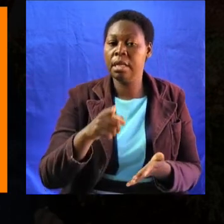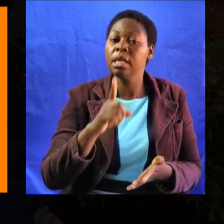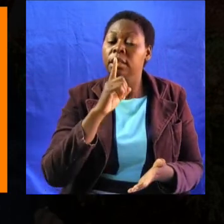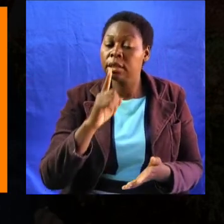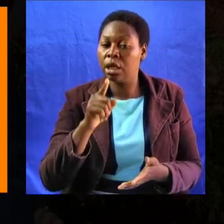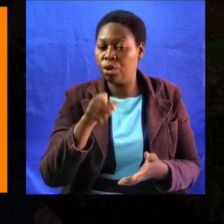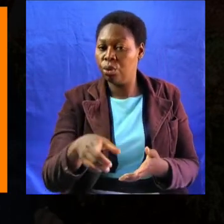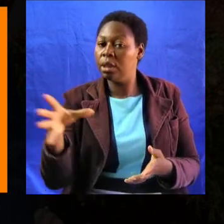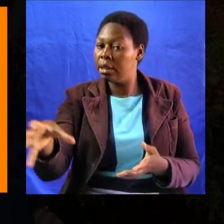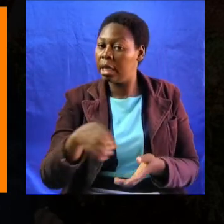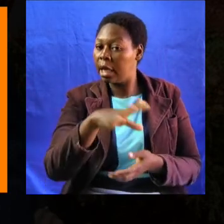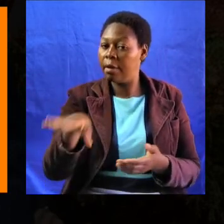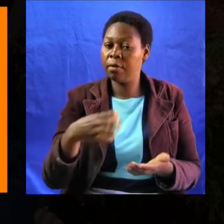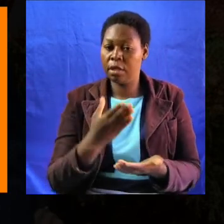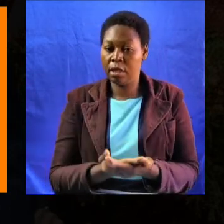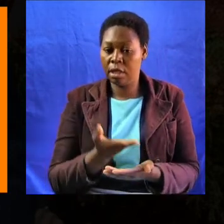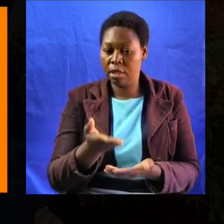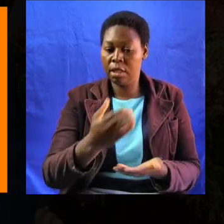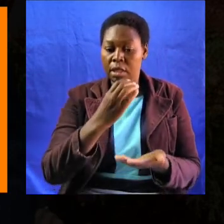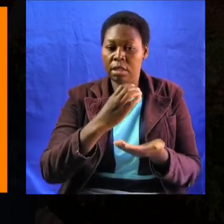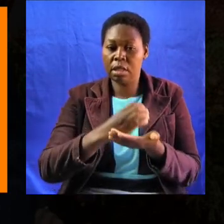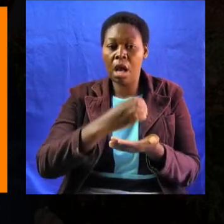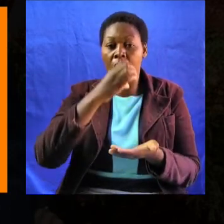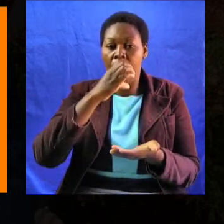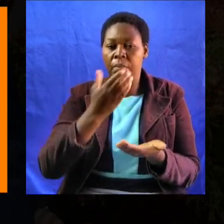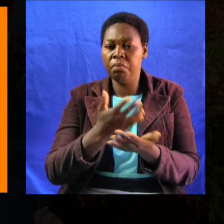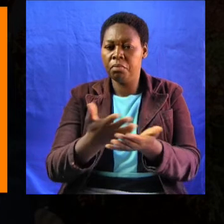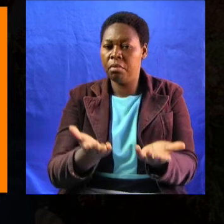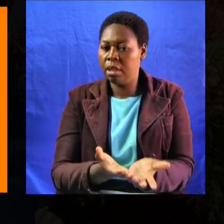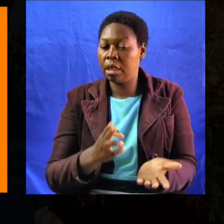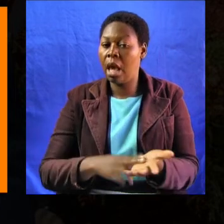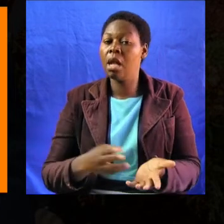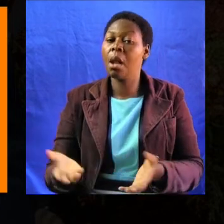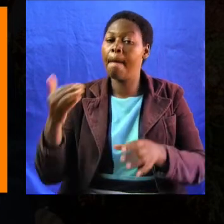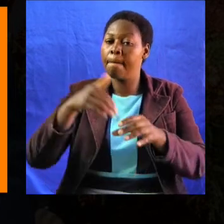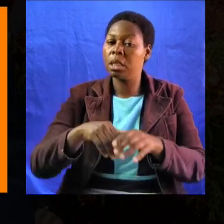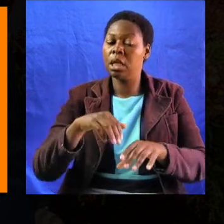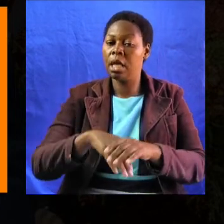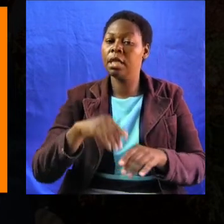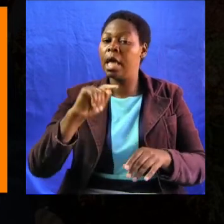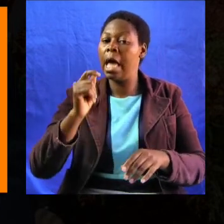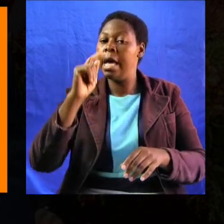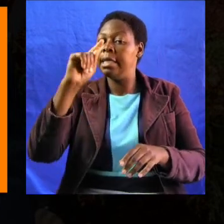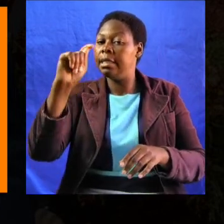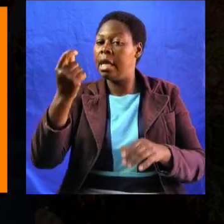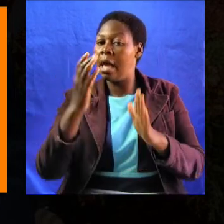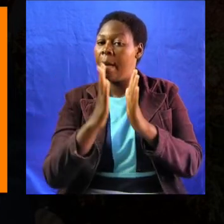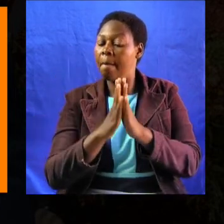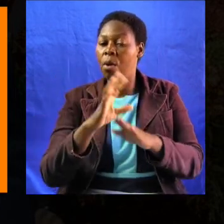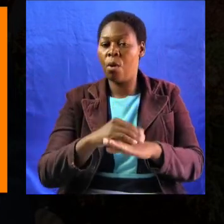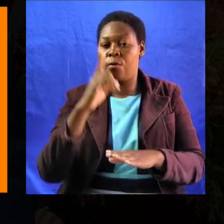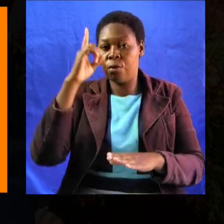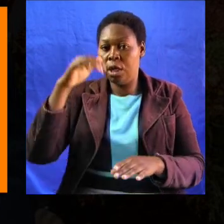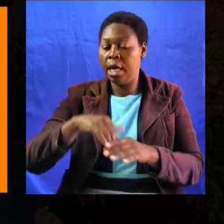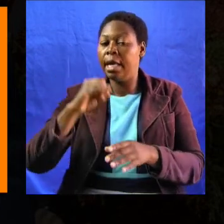tora midziyo iyi undoiisa mutemberi iri Jerusarema, imba yaMwari ivakwe panzvimbo yayo. Ipapo uyu